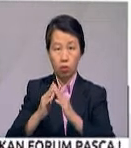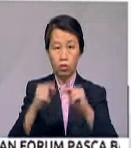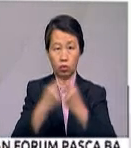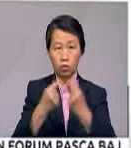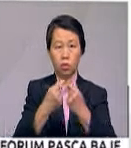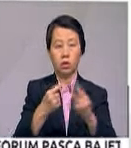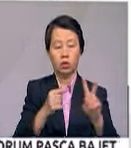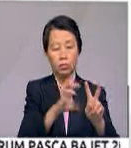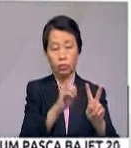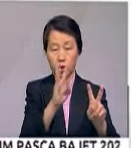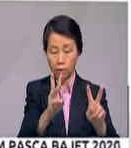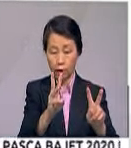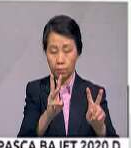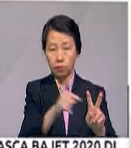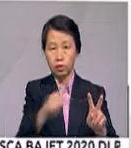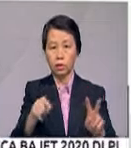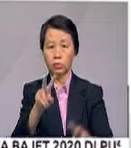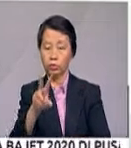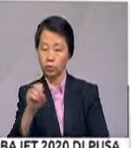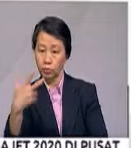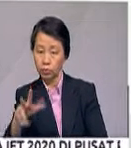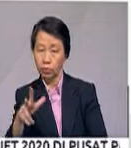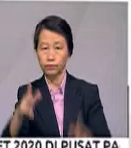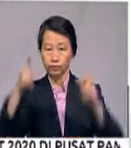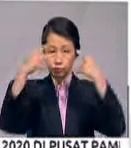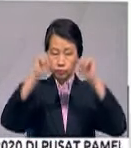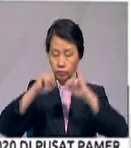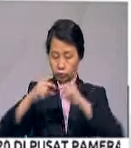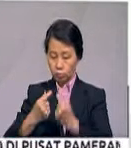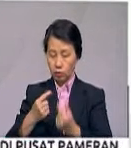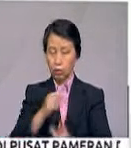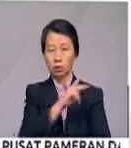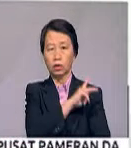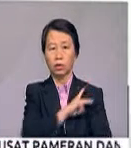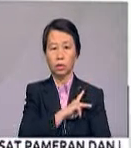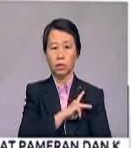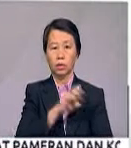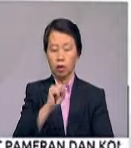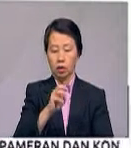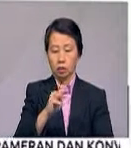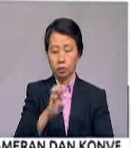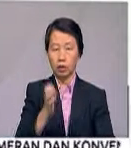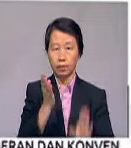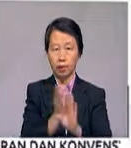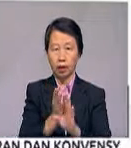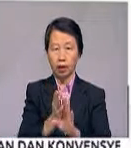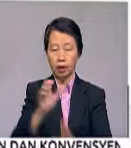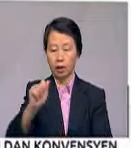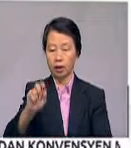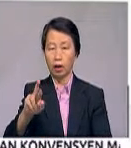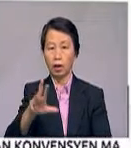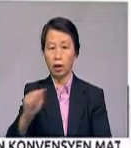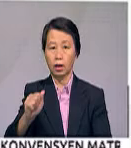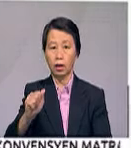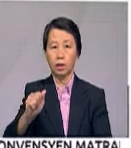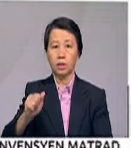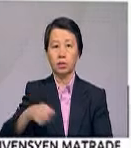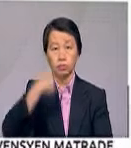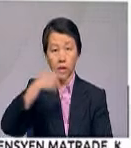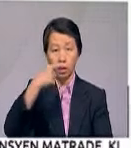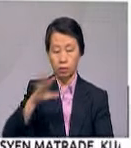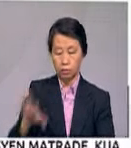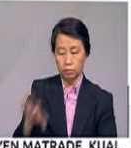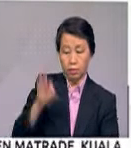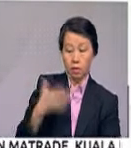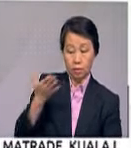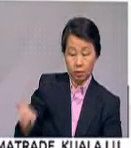2006 hingga 2013. Presiden Kumpulan Ketua Pegawai Eksekutif SME Bank, Arya Putra Ismail berkata